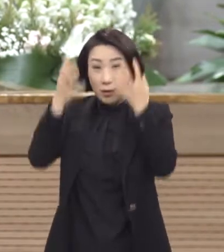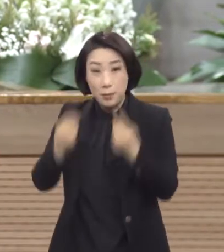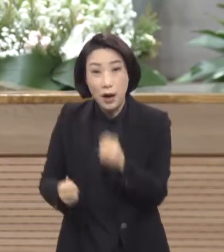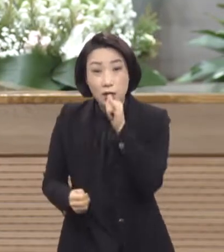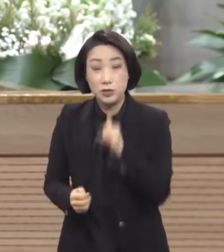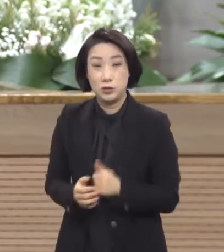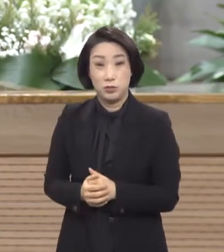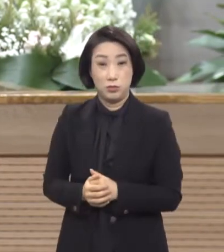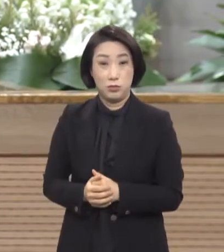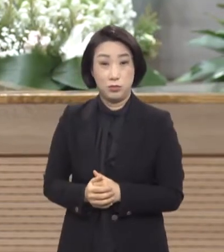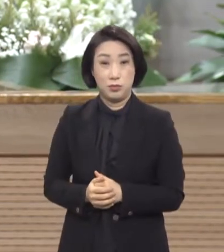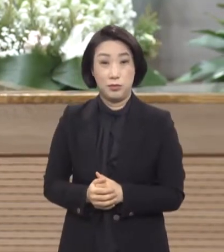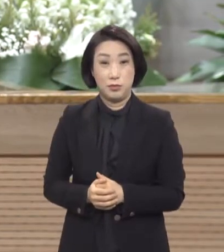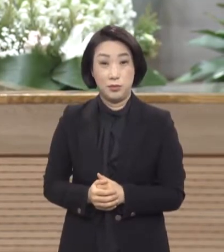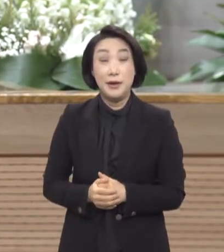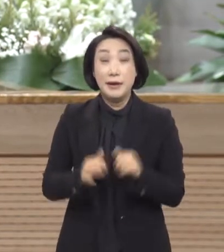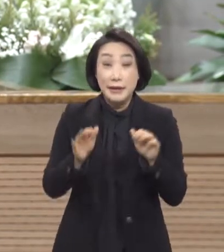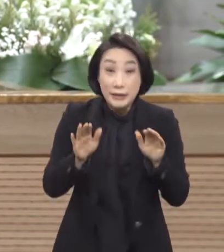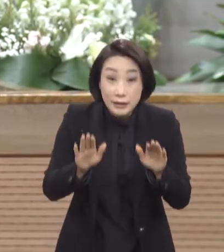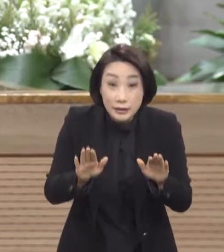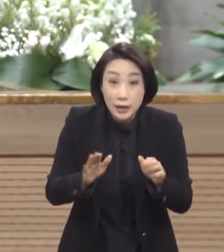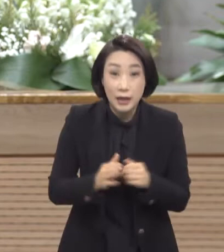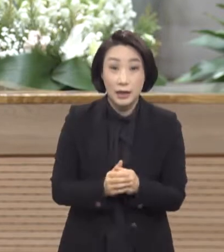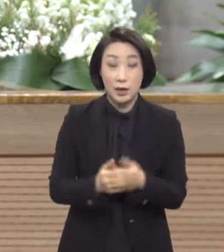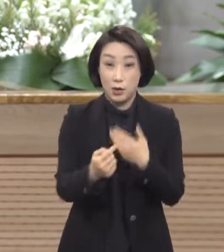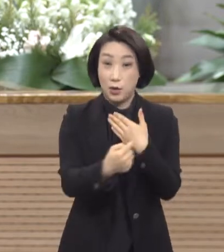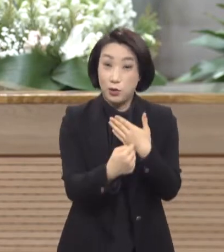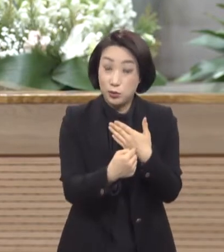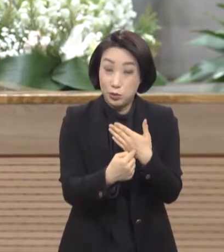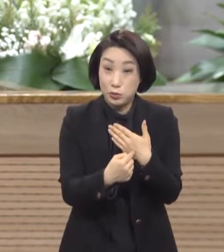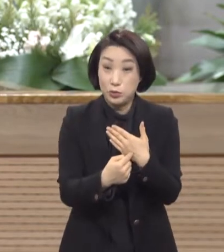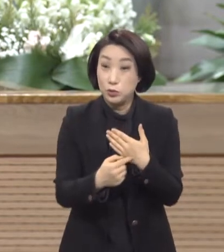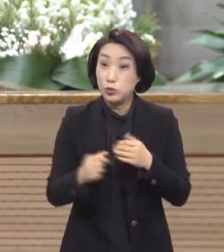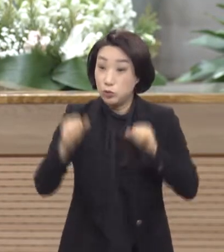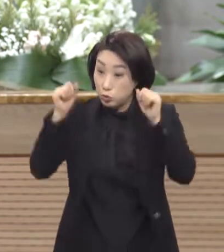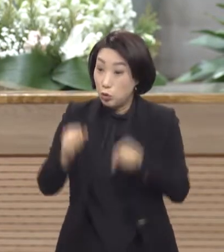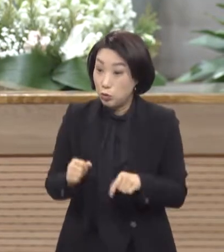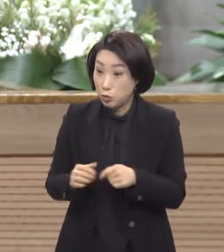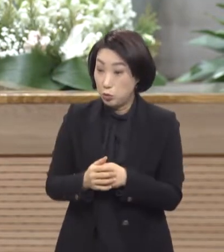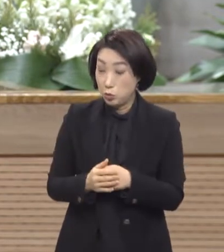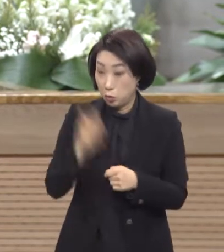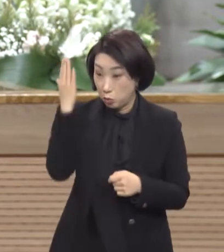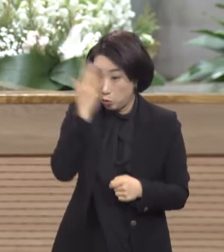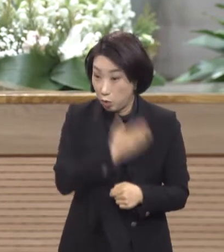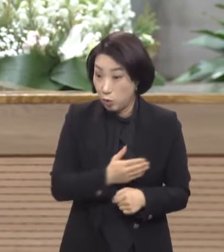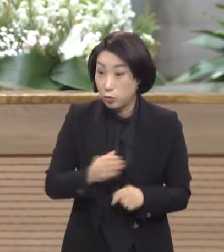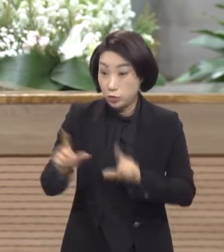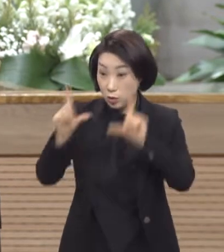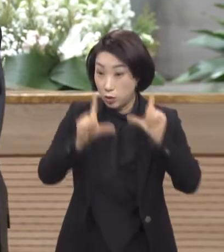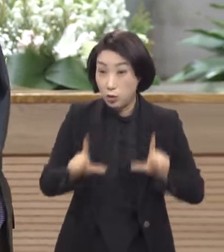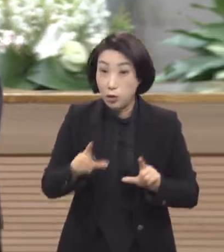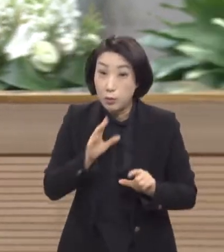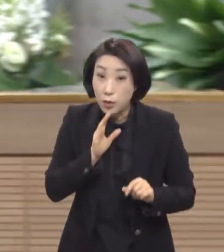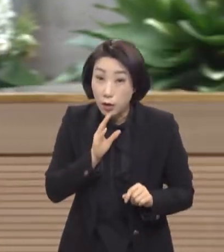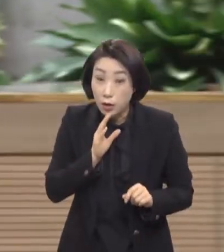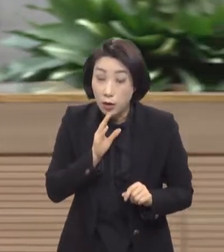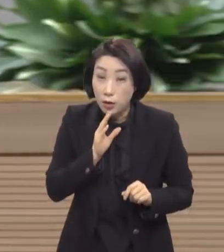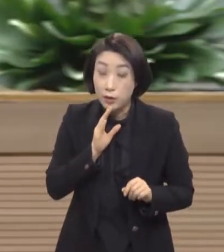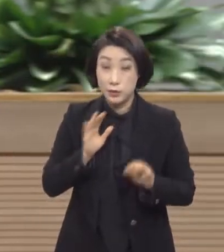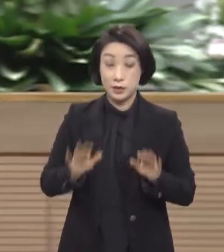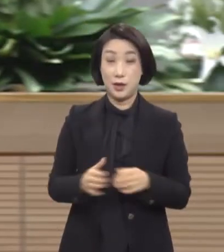다해요. 근데 겉은 그려, 겉은 그렇게 살아.